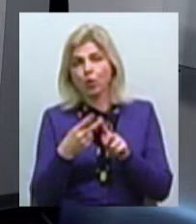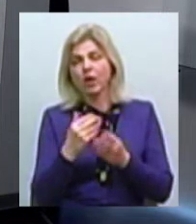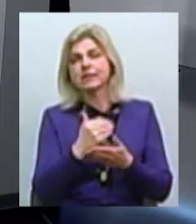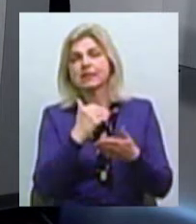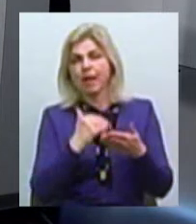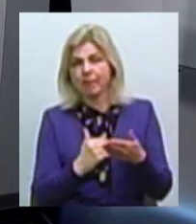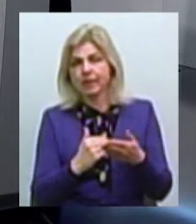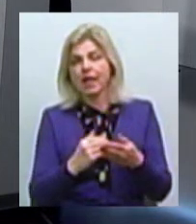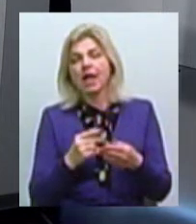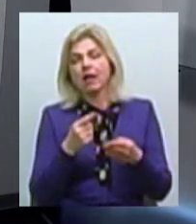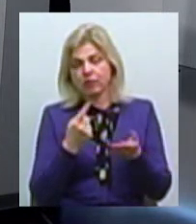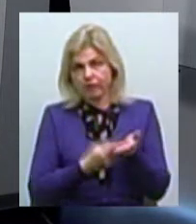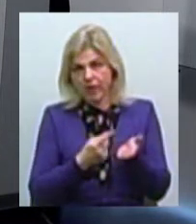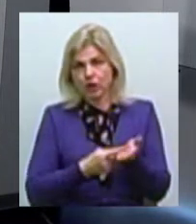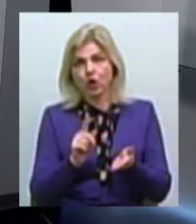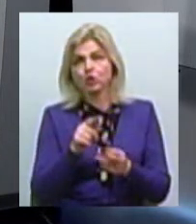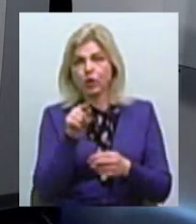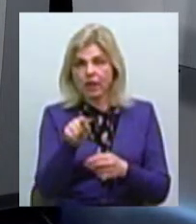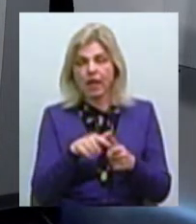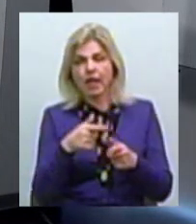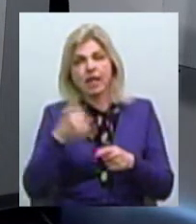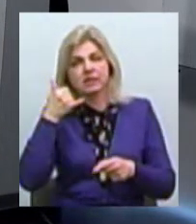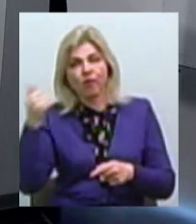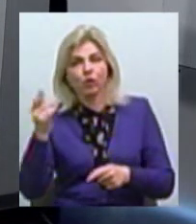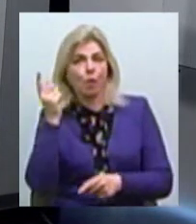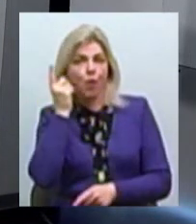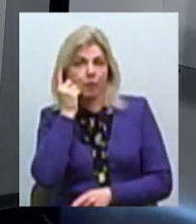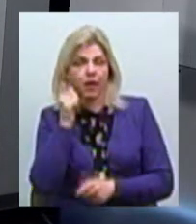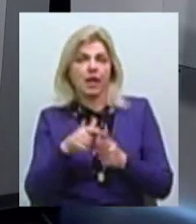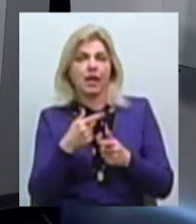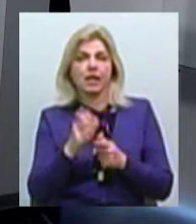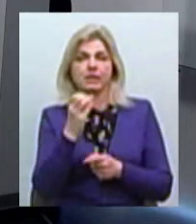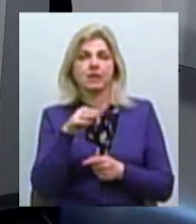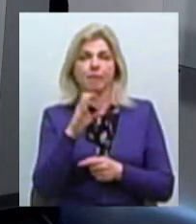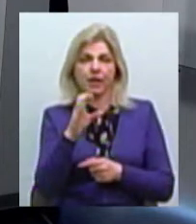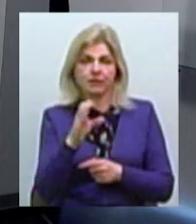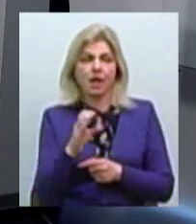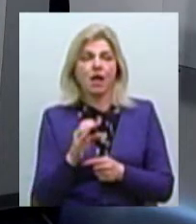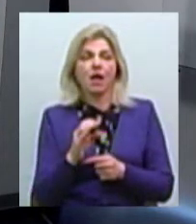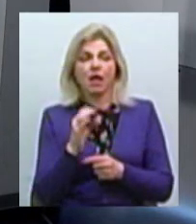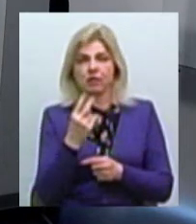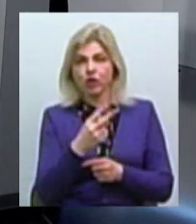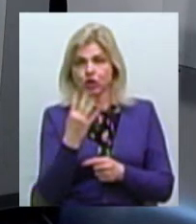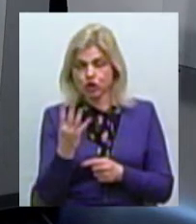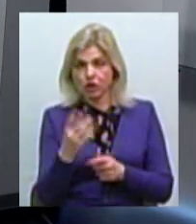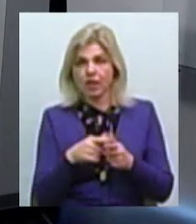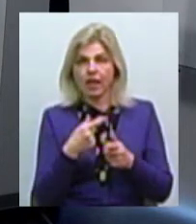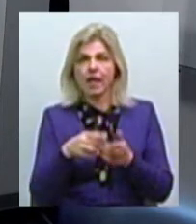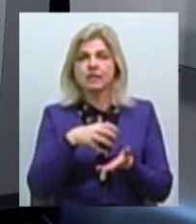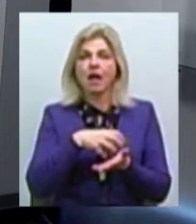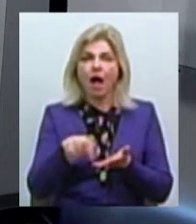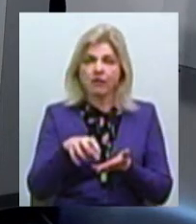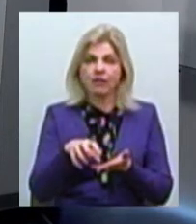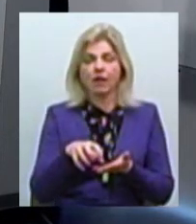сверки что это ты либо звонок на мобильный телефон либо из мск в приложение приват24 либо сканирования